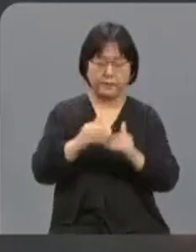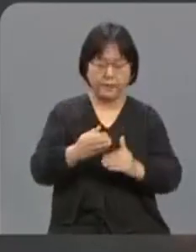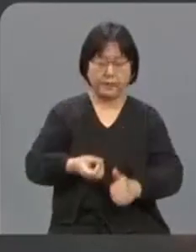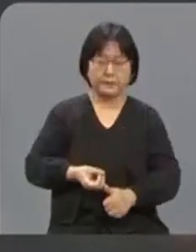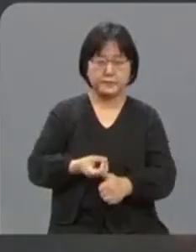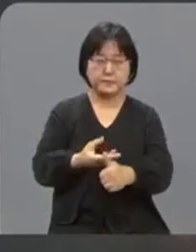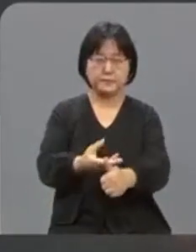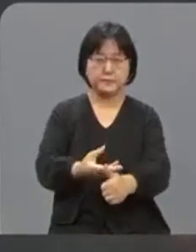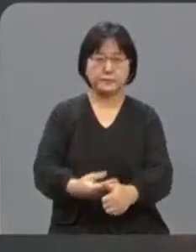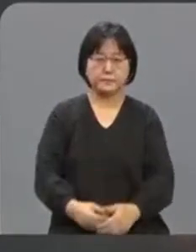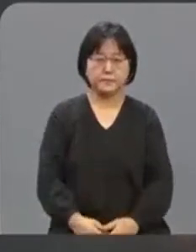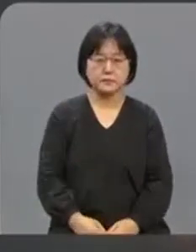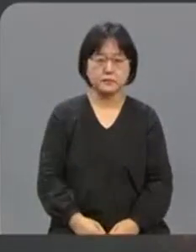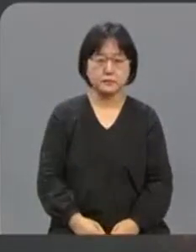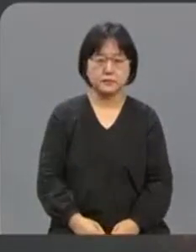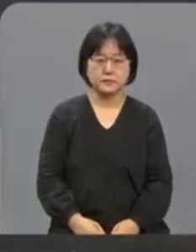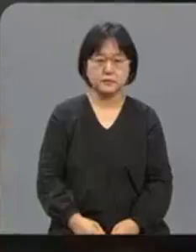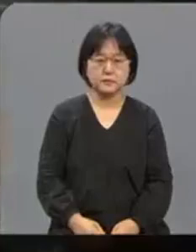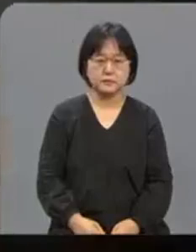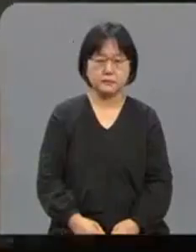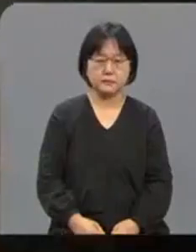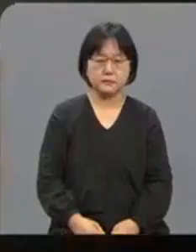박지성 기자입니다.